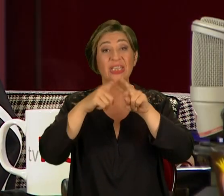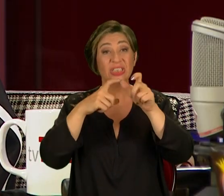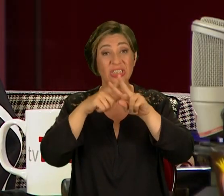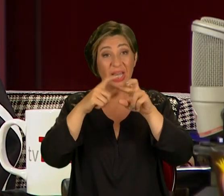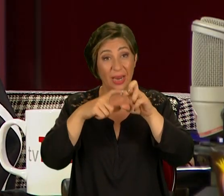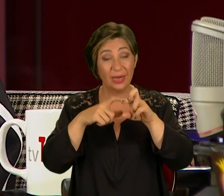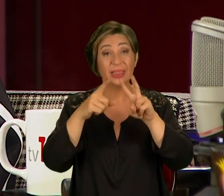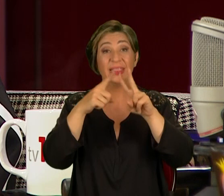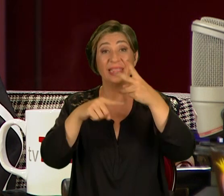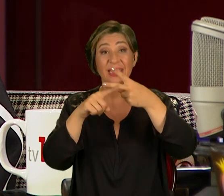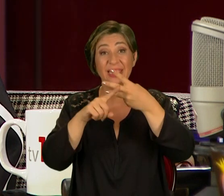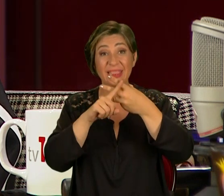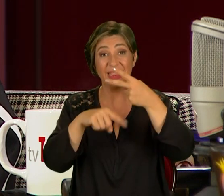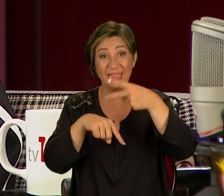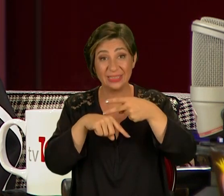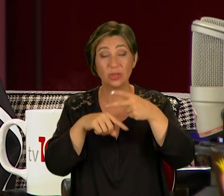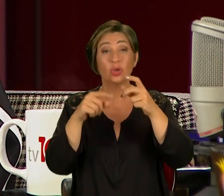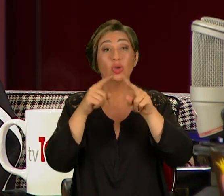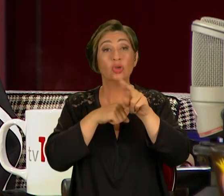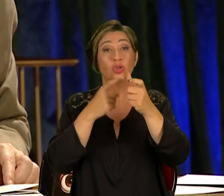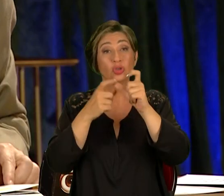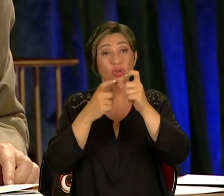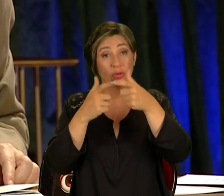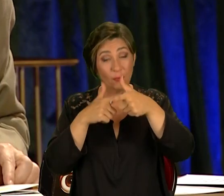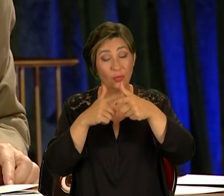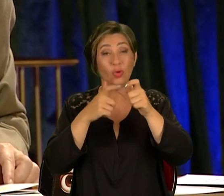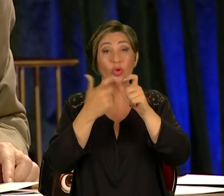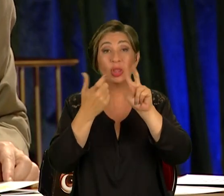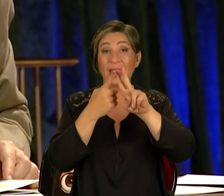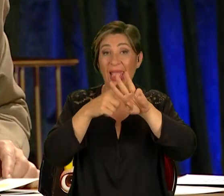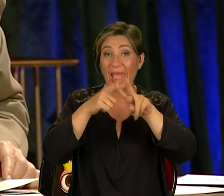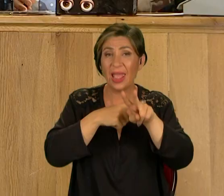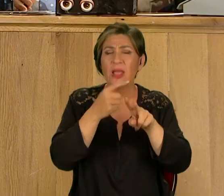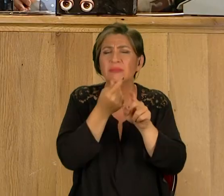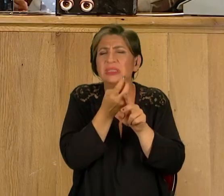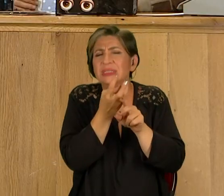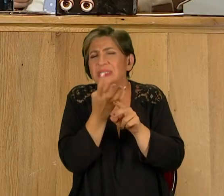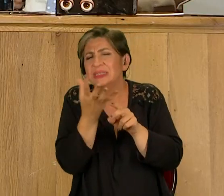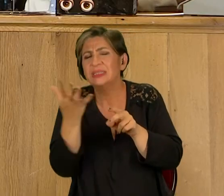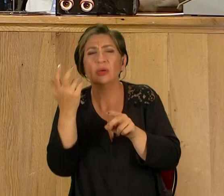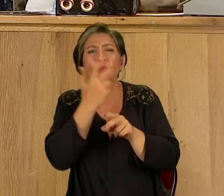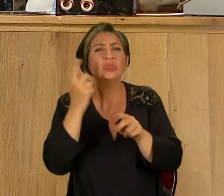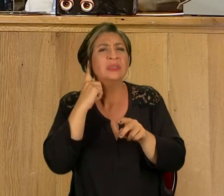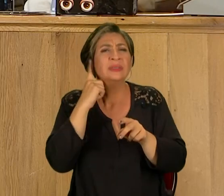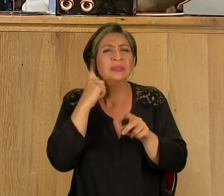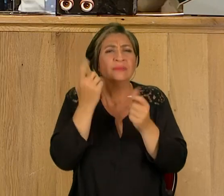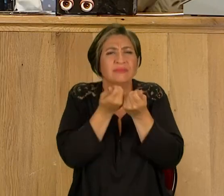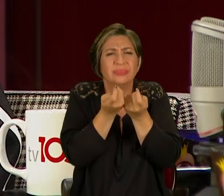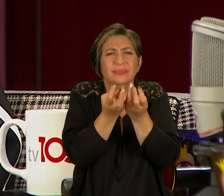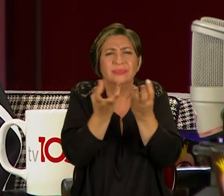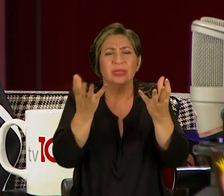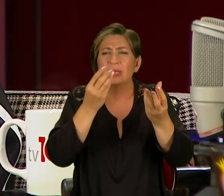Güney. Evet. Daha da var. Evet. Yani çok kişi var. Bu kadar çok